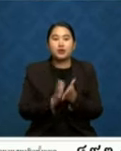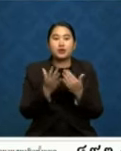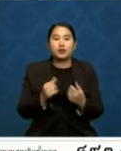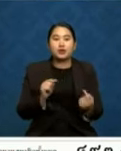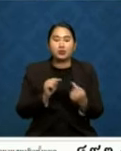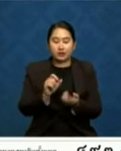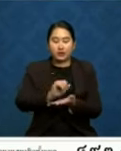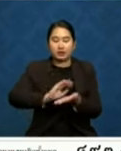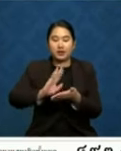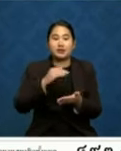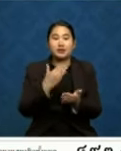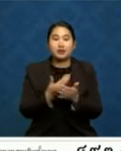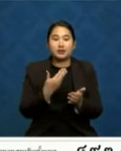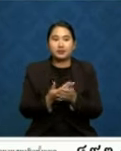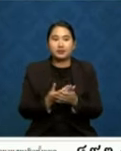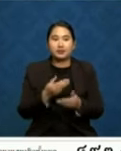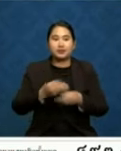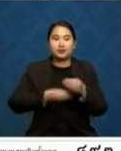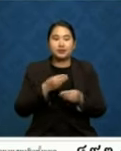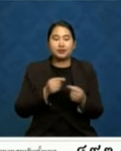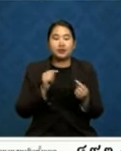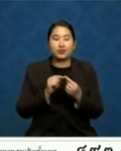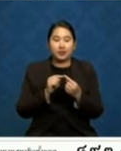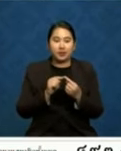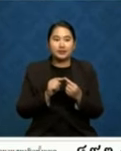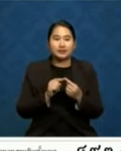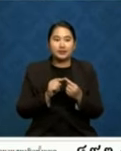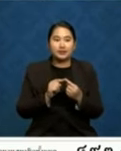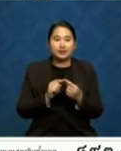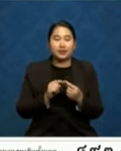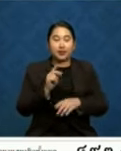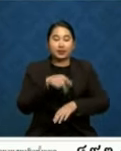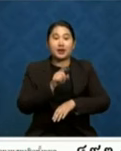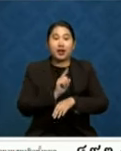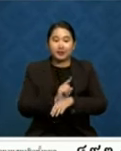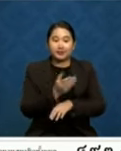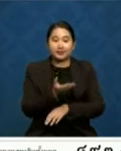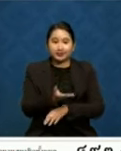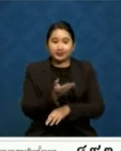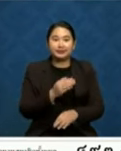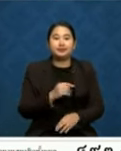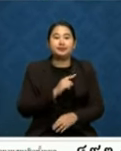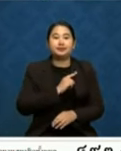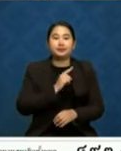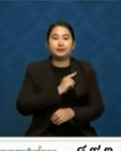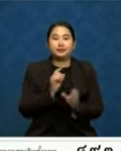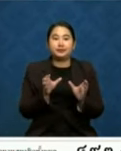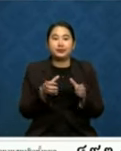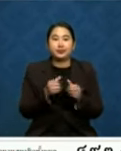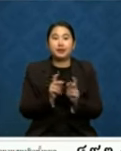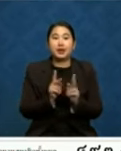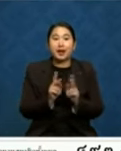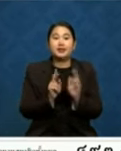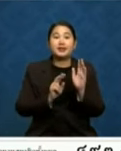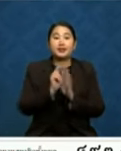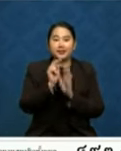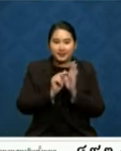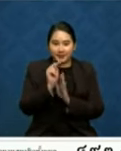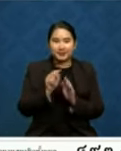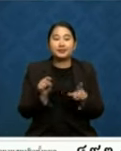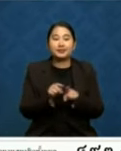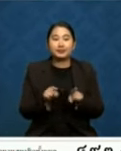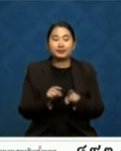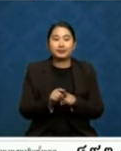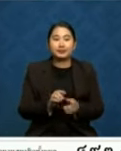าบันการเงินและตลาดการเงินสภาผู้แทนราษฎรนะครับซึ่งท่านประธานท่านสสณัฐพงษ์สุภิศิลป์ก็เป็นสสน่านเช่นเดียวกับของผมนะครับ